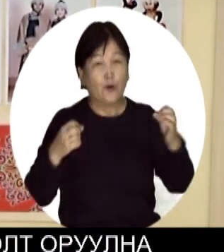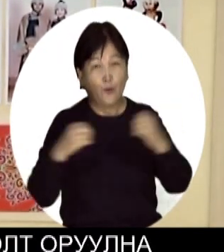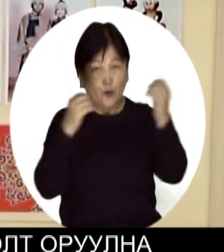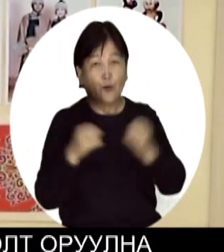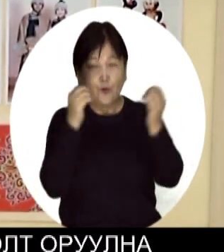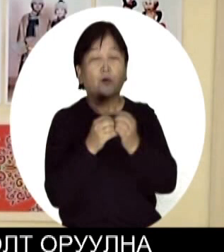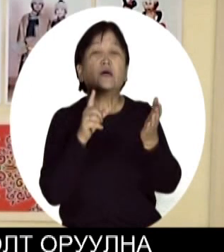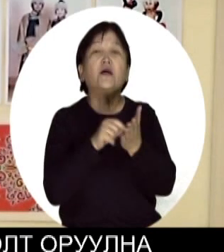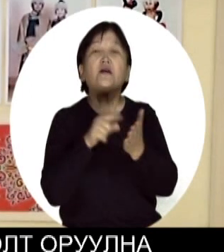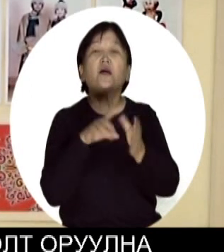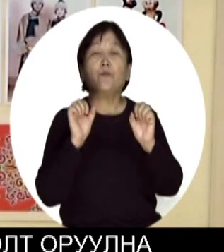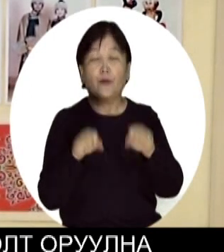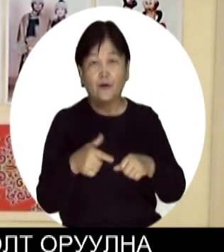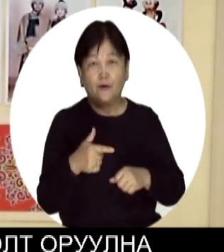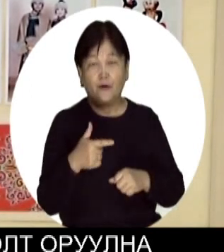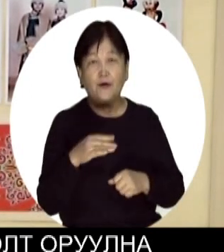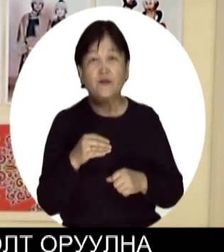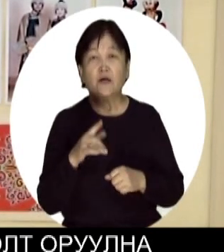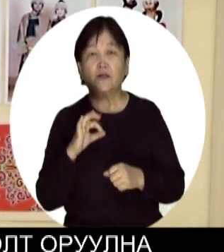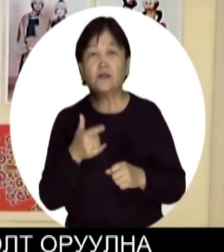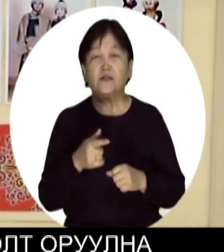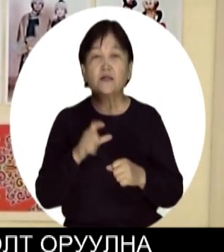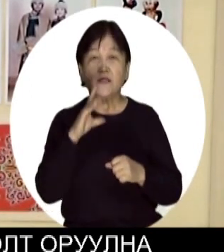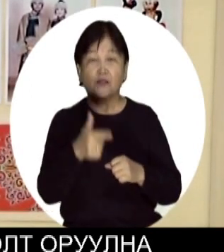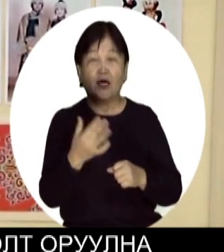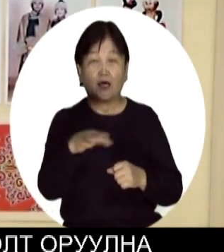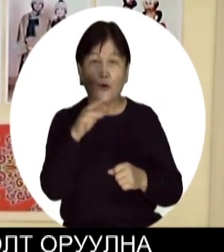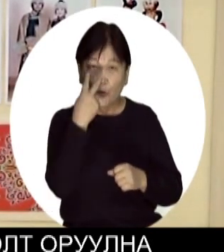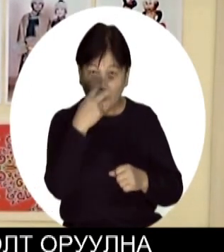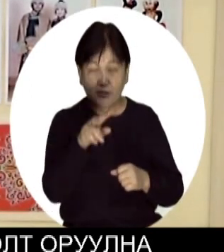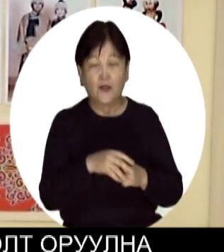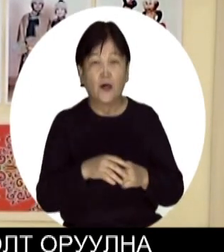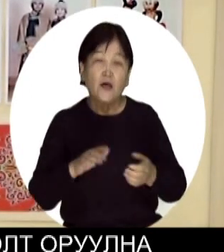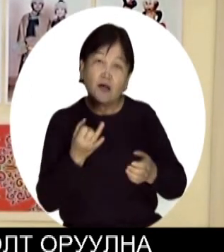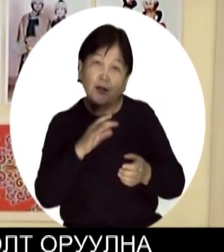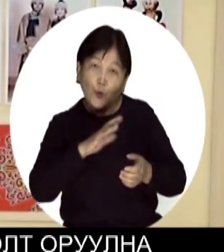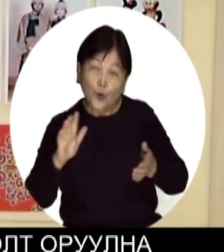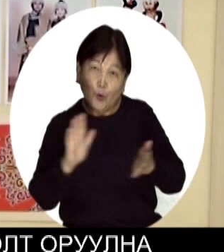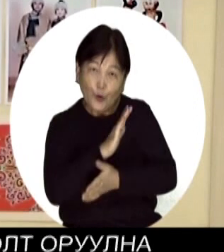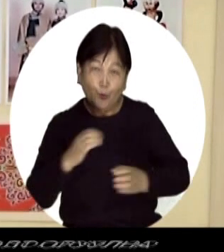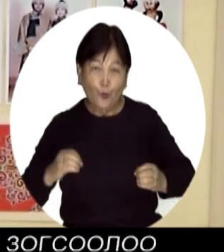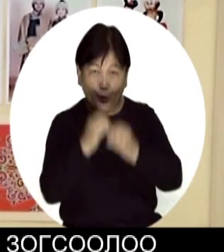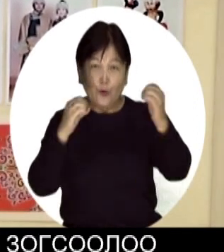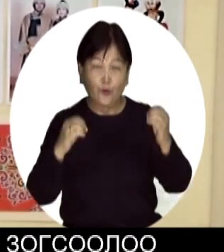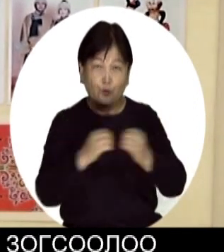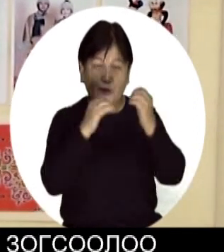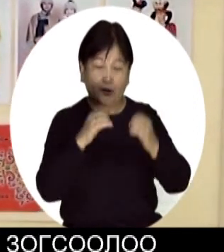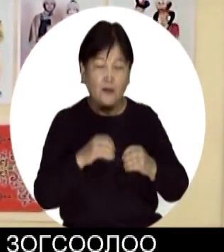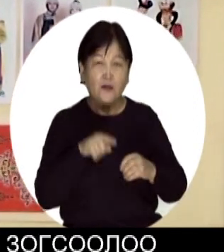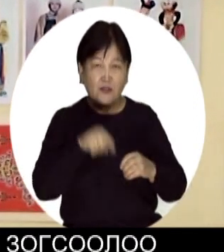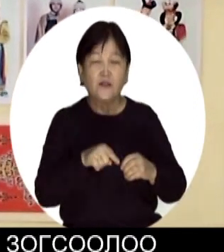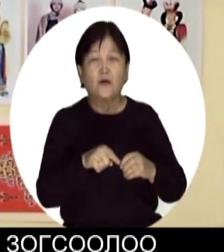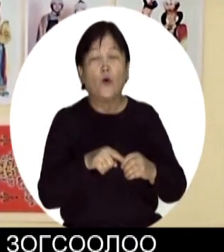За гэтэл жижиг хэсгүүдийг илүү хурдтай мөргөлдүүлсэн ч гэлээ гэсэн уруул явагддаггүй. За